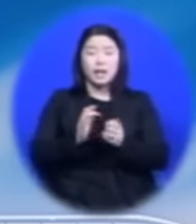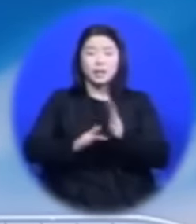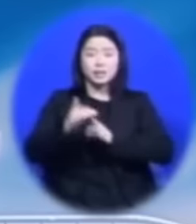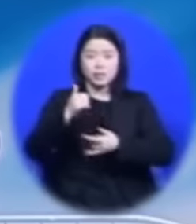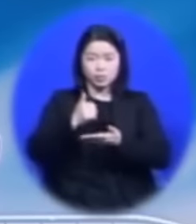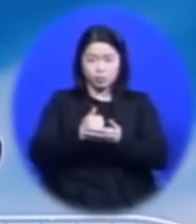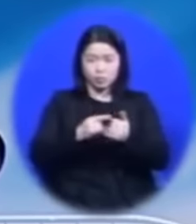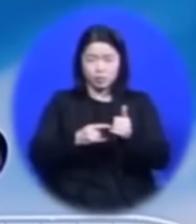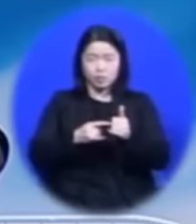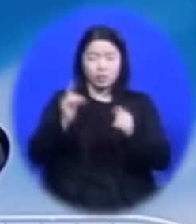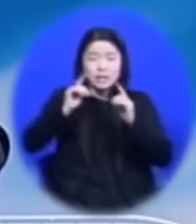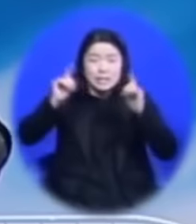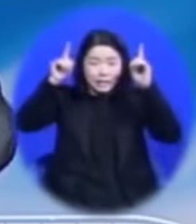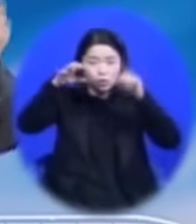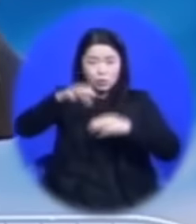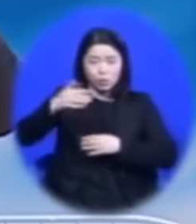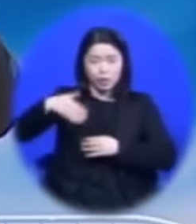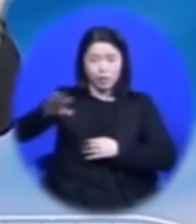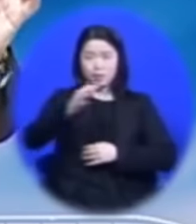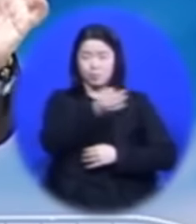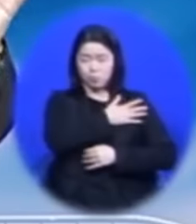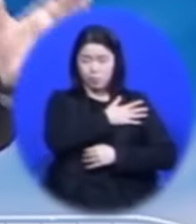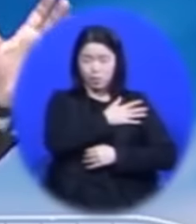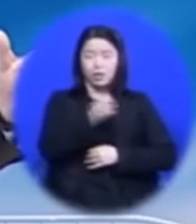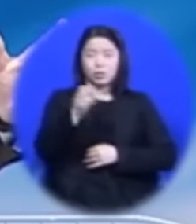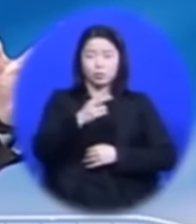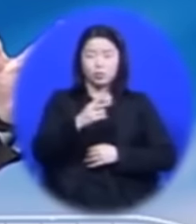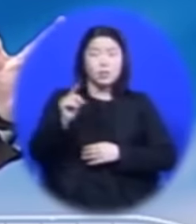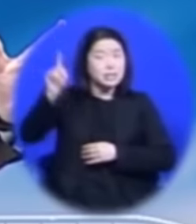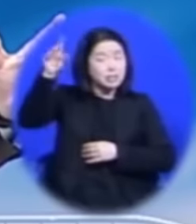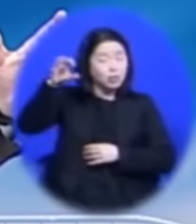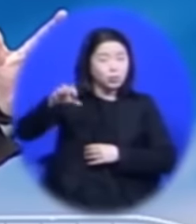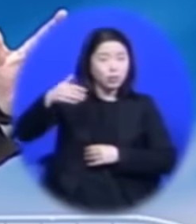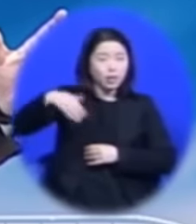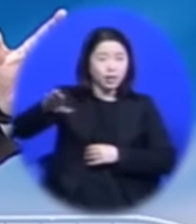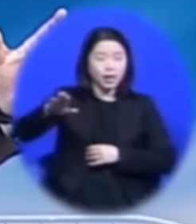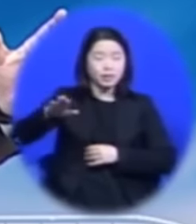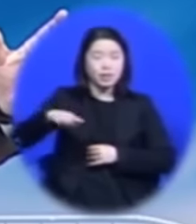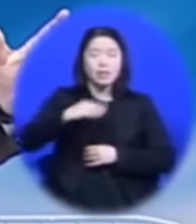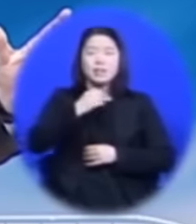예수님께서 지옥에 간 부자와 천국에 간 거지 나사로 이야기를 하셨어요.